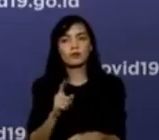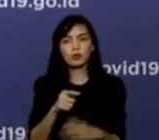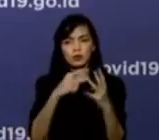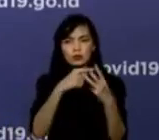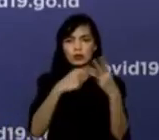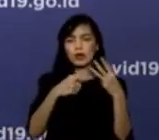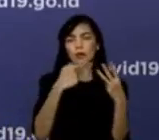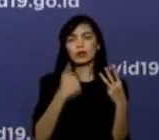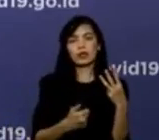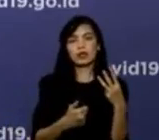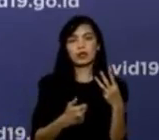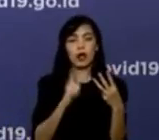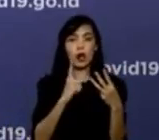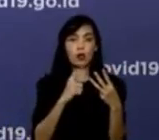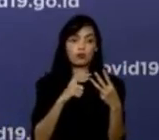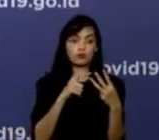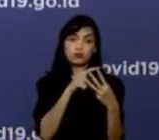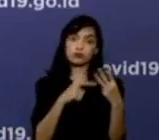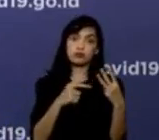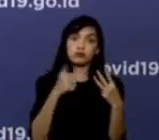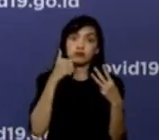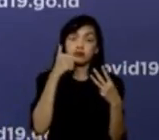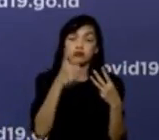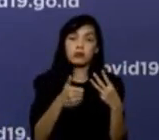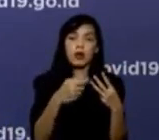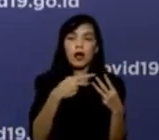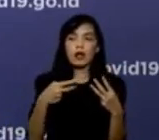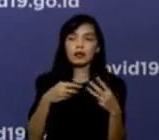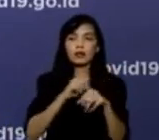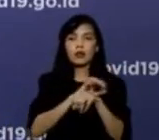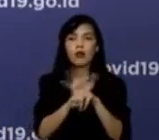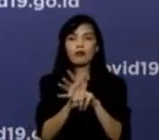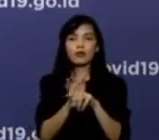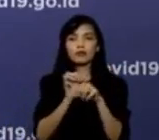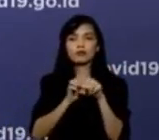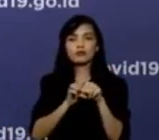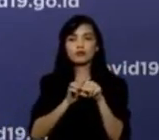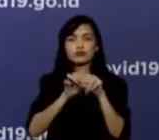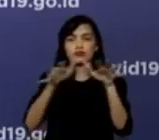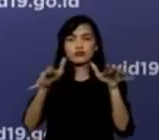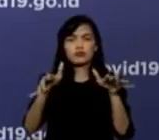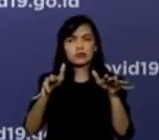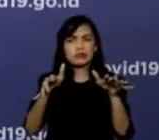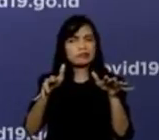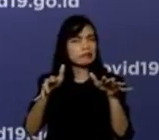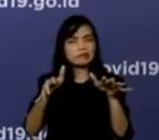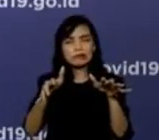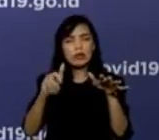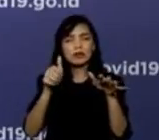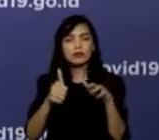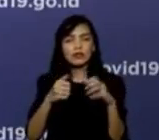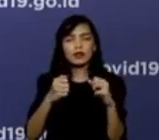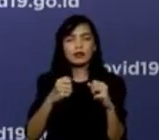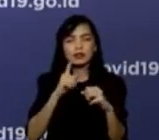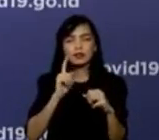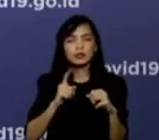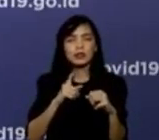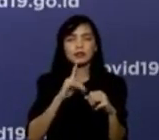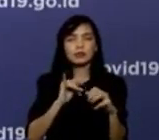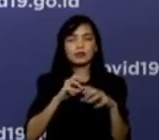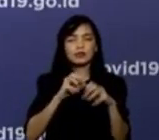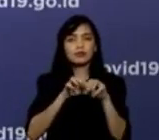secara bersama-sama, maka kendali terhadap sebaran COVID-19 akan menjadi lebih efektif dan lebih cepat